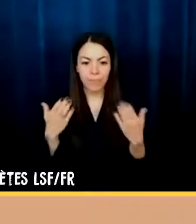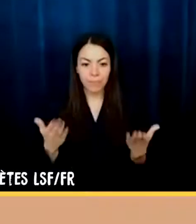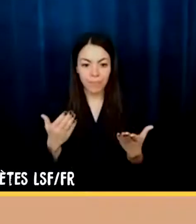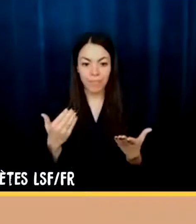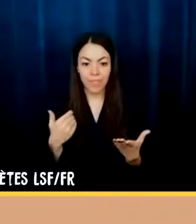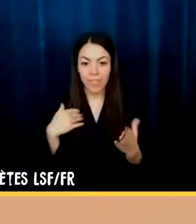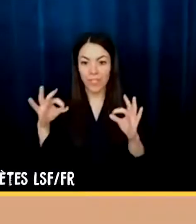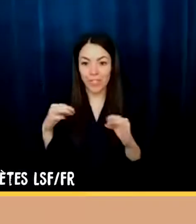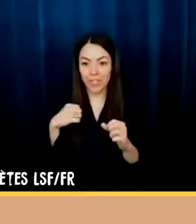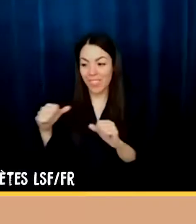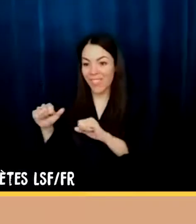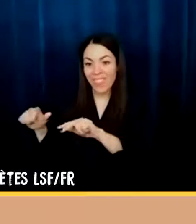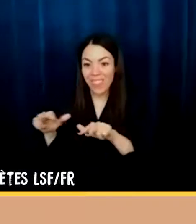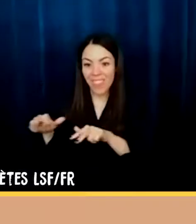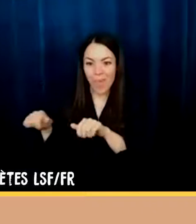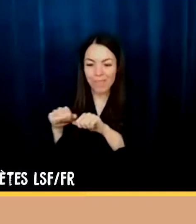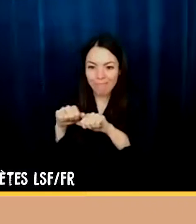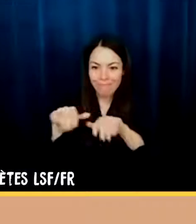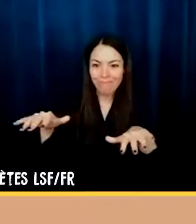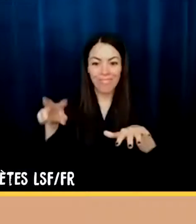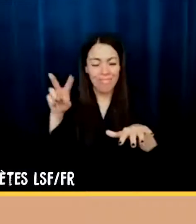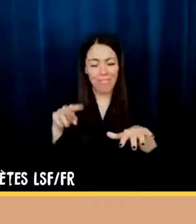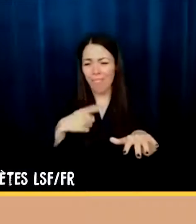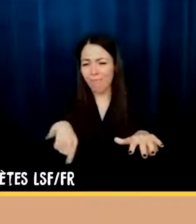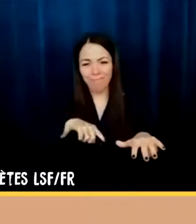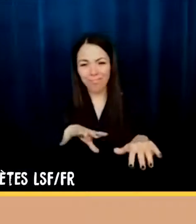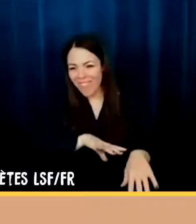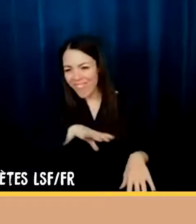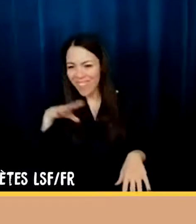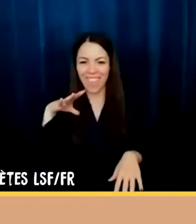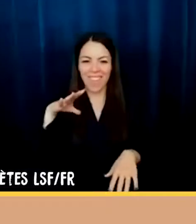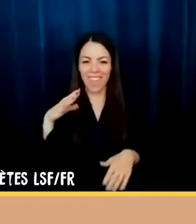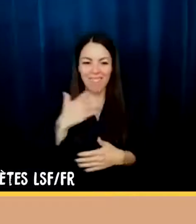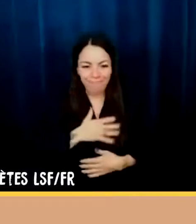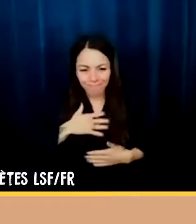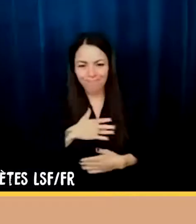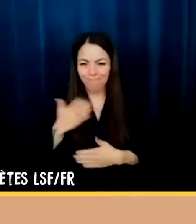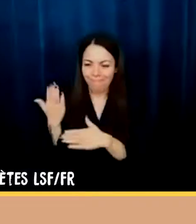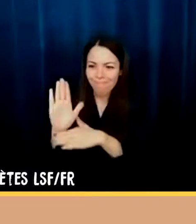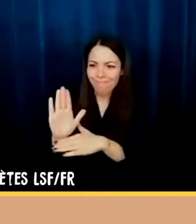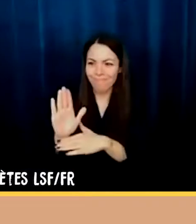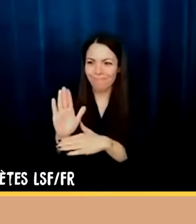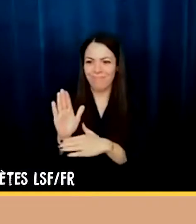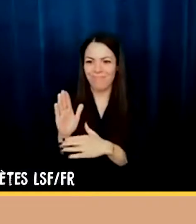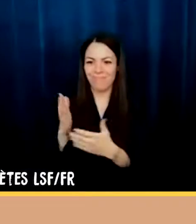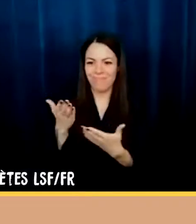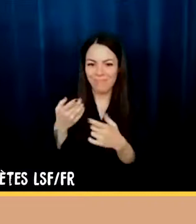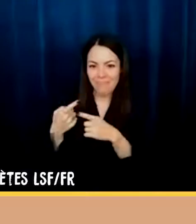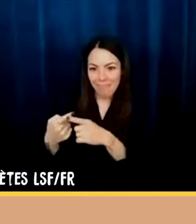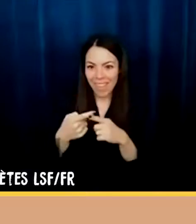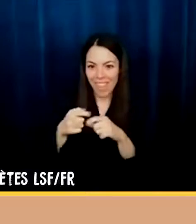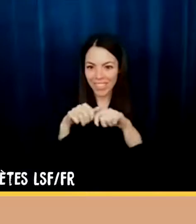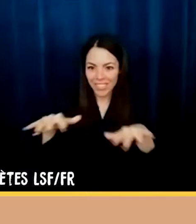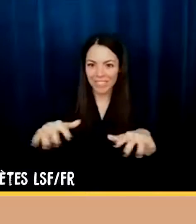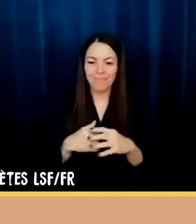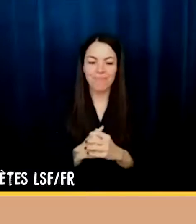ce court-métrage dont nous sommes extrêmement fiers et extrêmement heureuses de partager avec vous. Et je vais